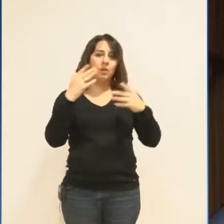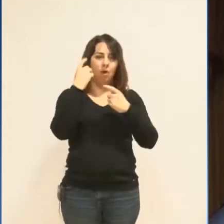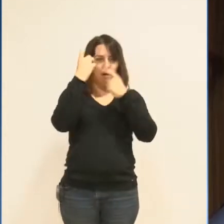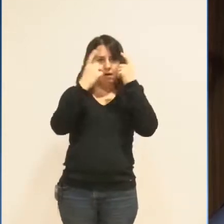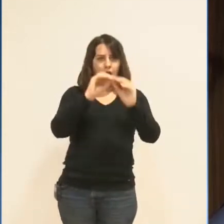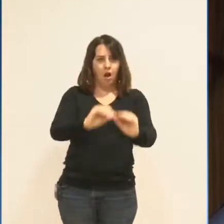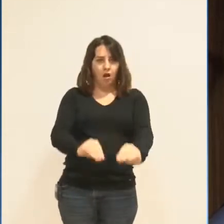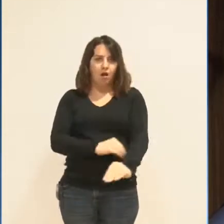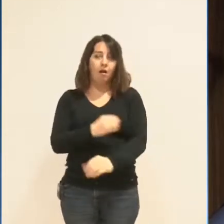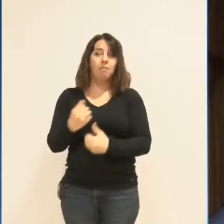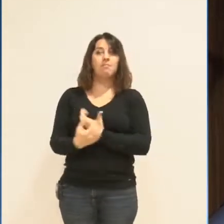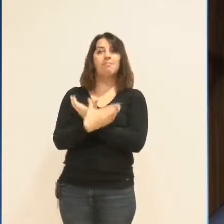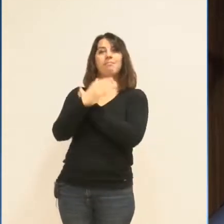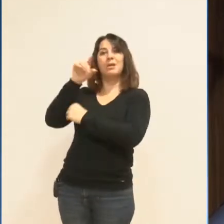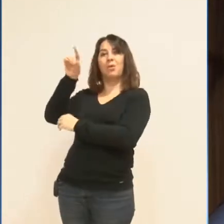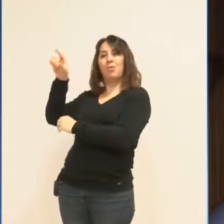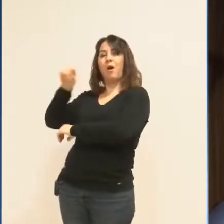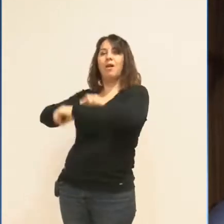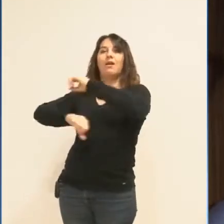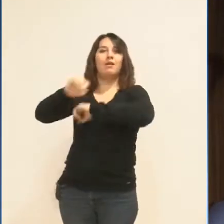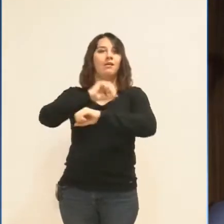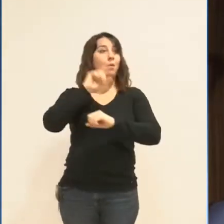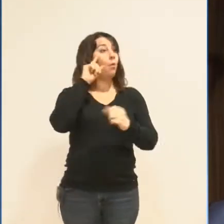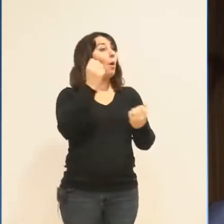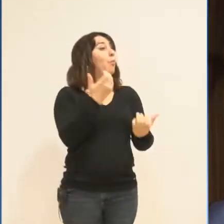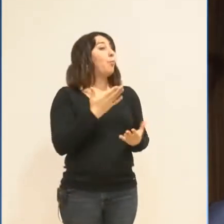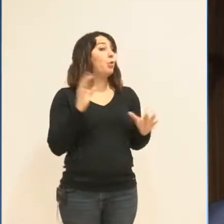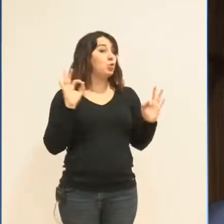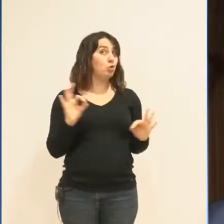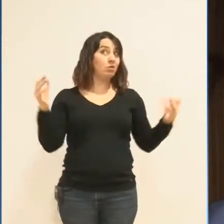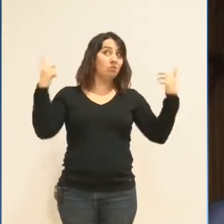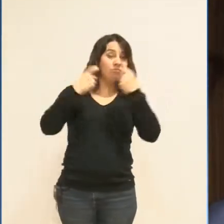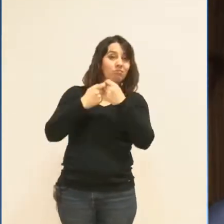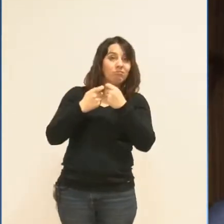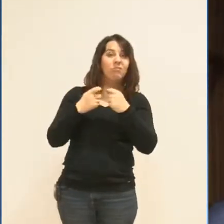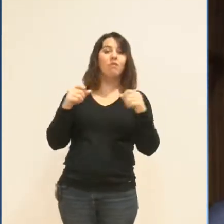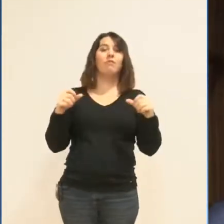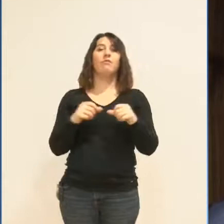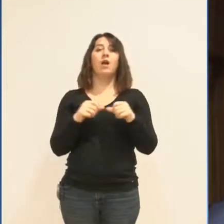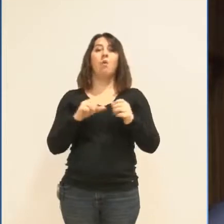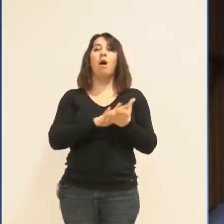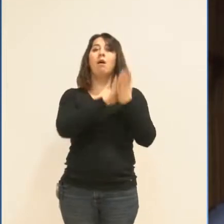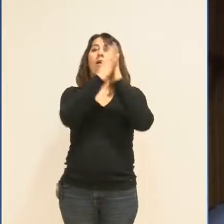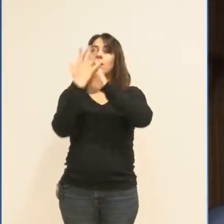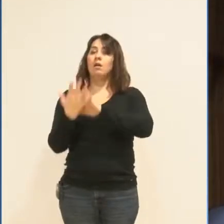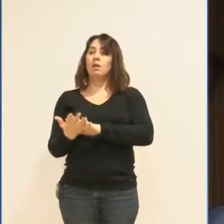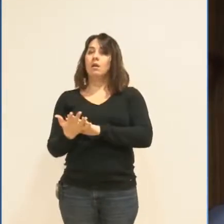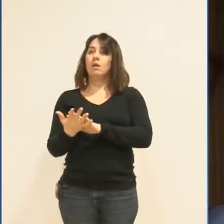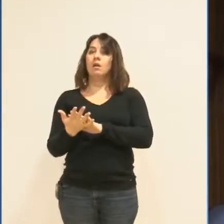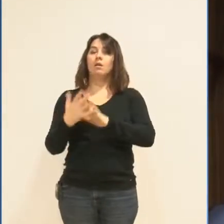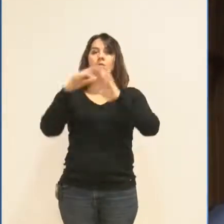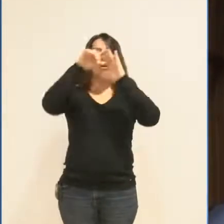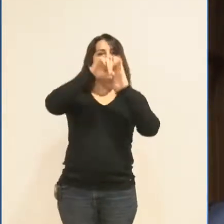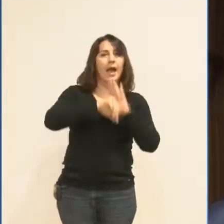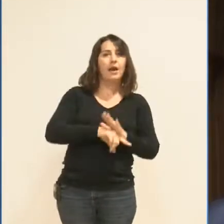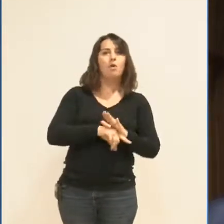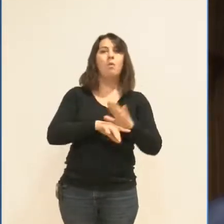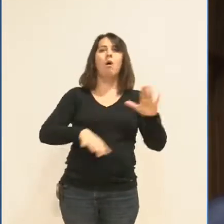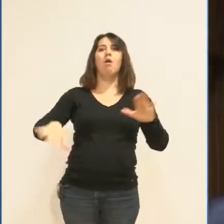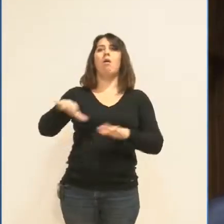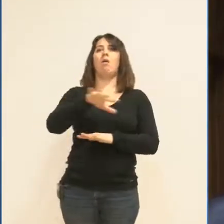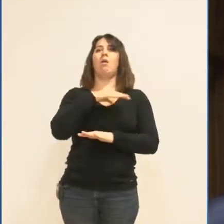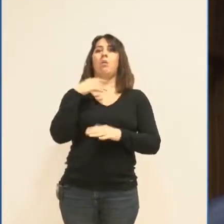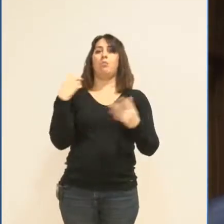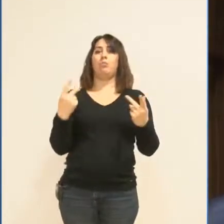d'anticipation par la métropole, puisque c'est ce que l'on nous propose. C'est d'ores et déjà de passer à ce que tous les règlements locaux de publicité qui